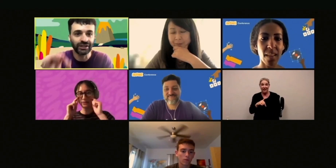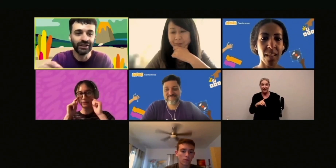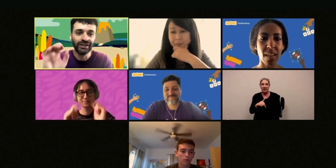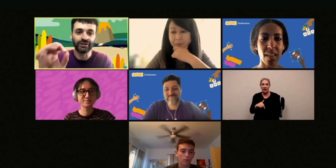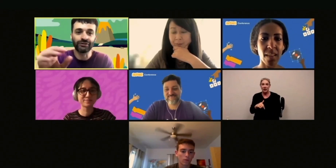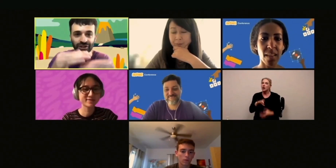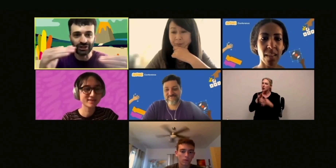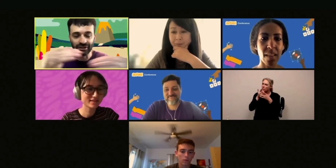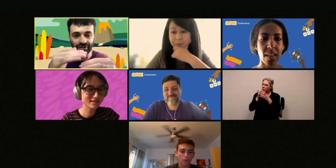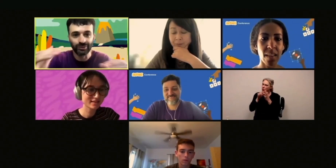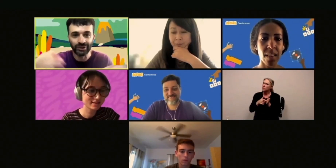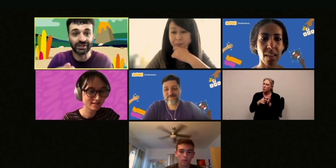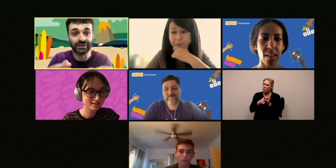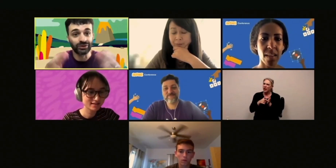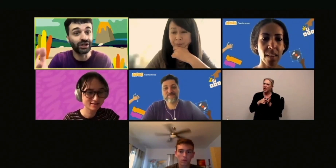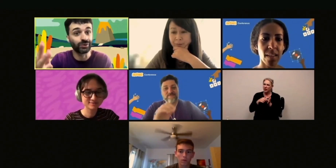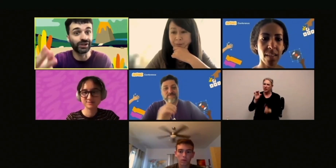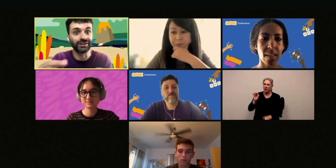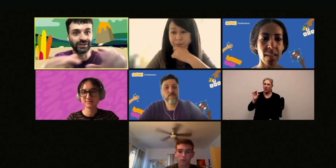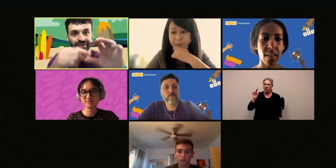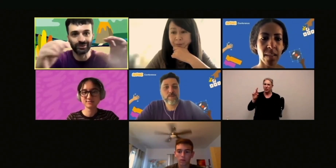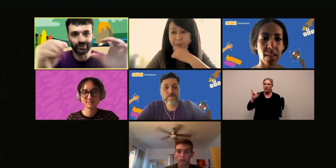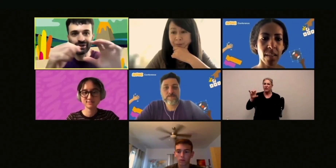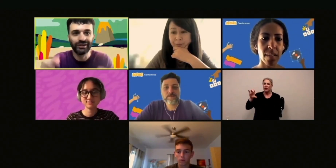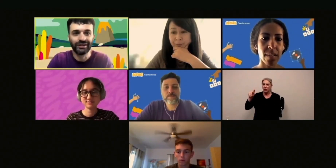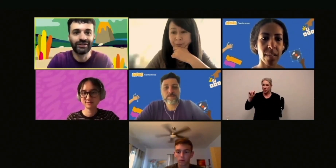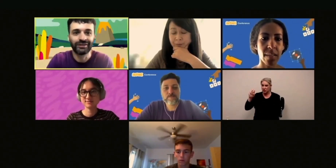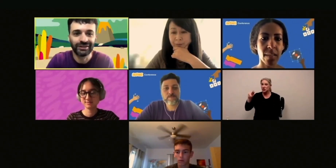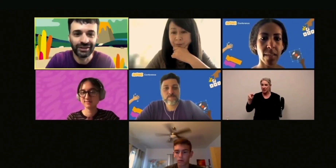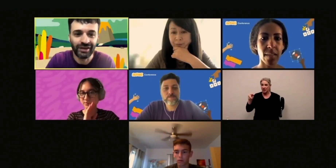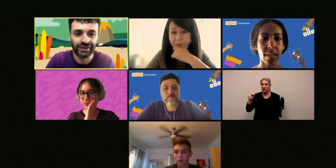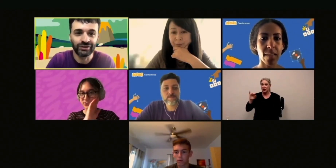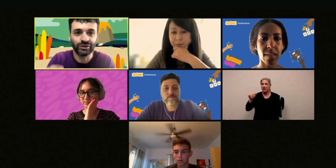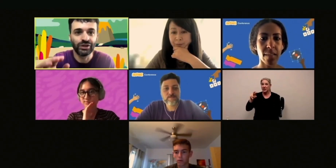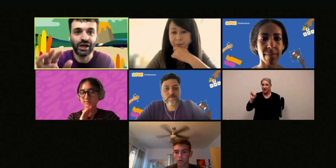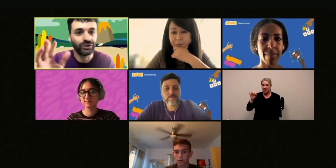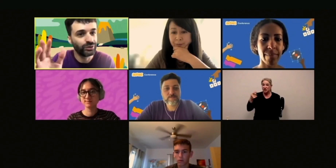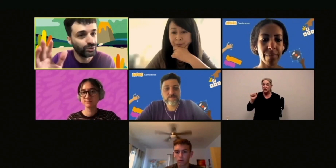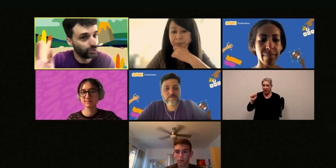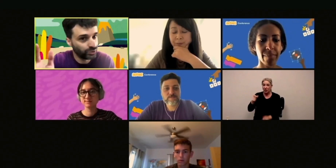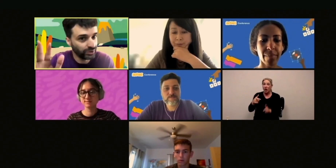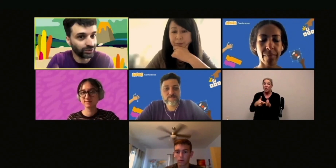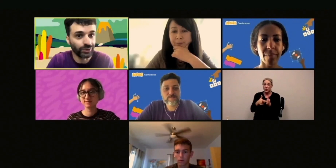ジェンガ的な友達できるかどうかとジェンガですかこれはAIでですね